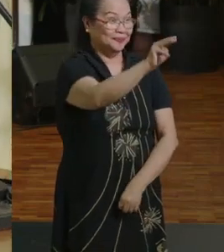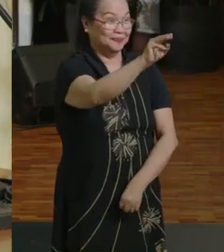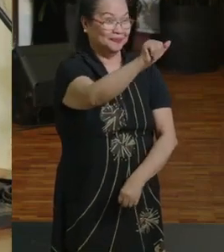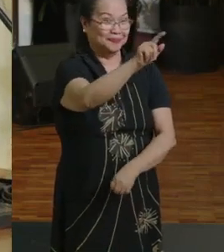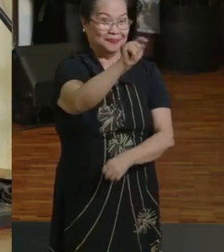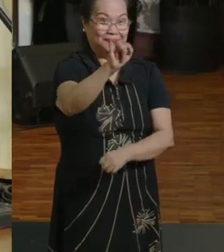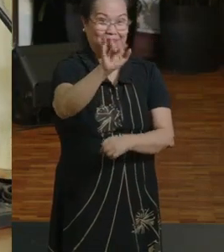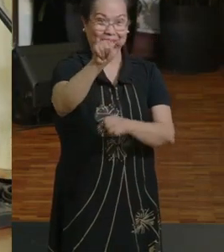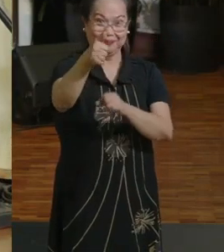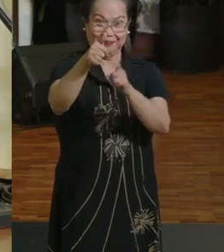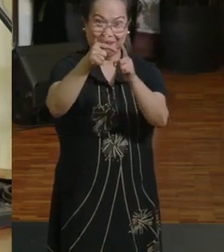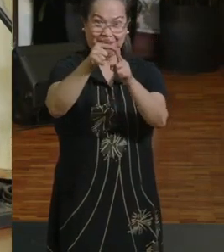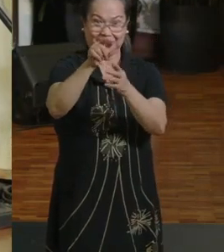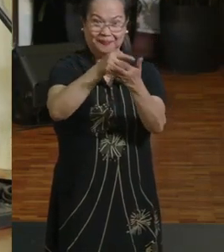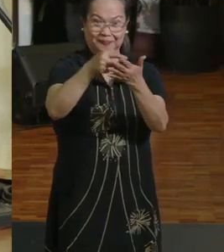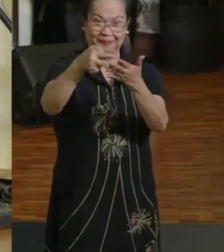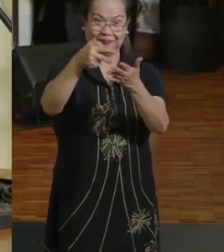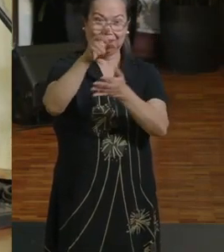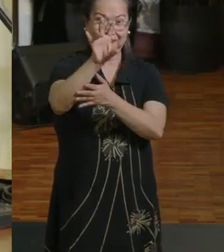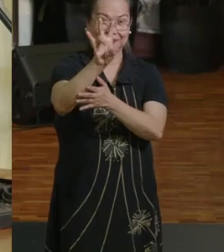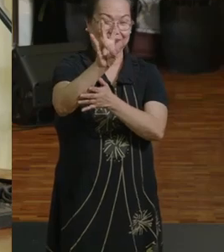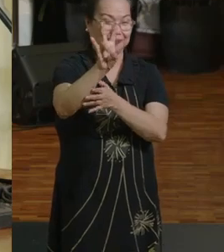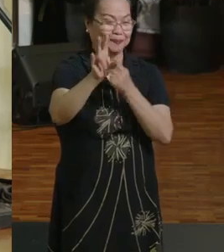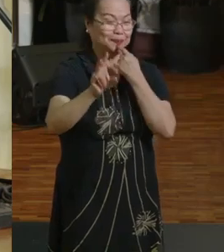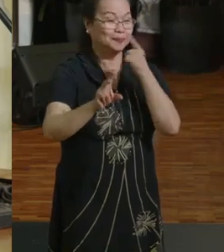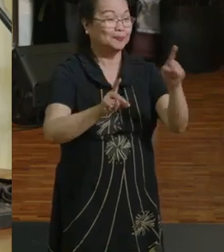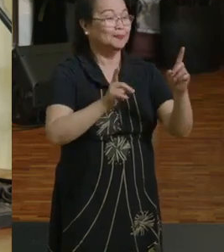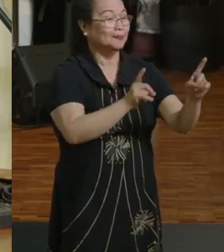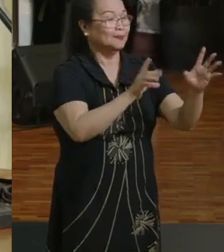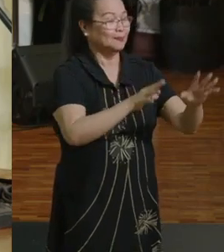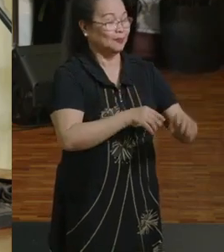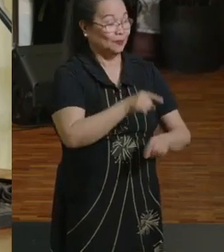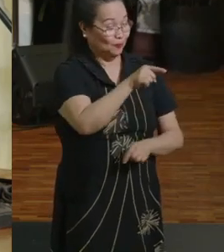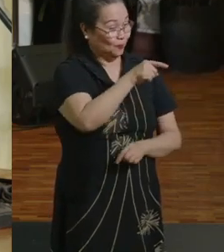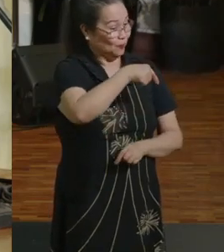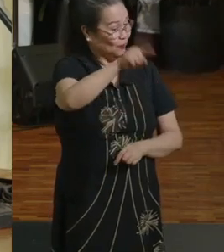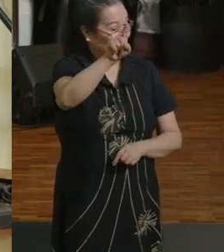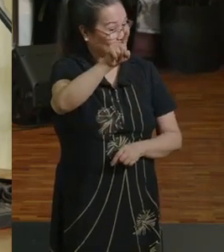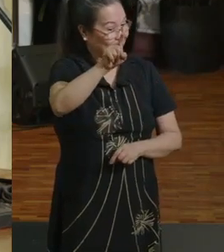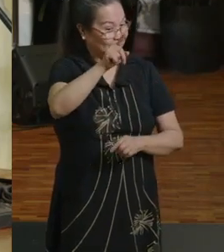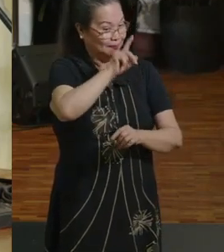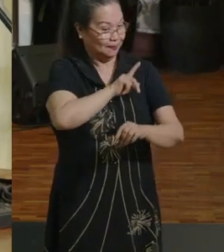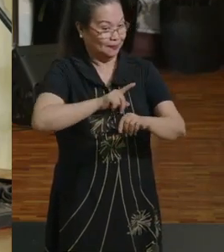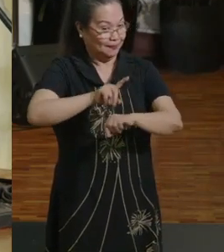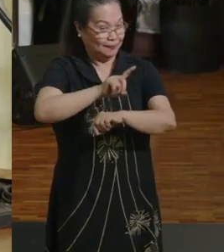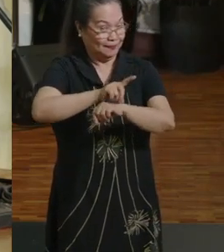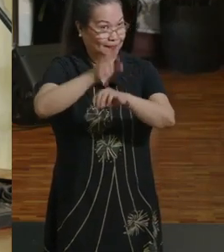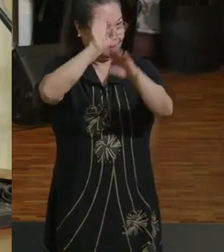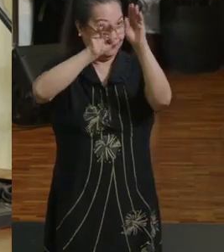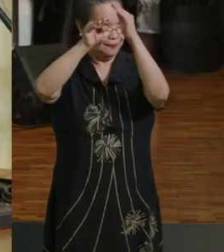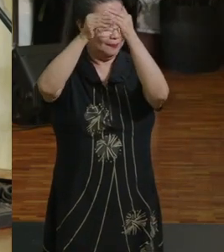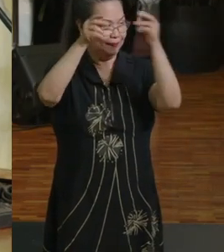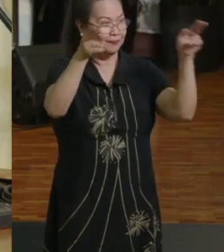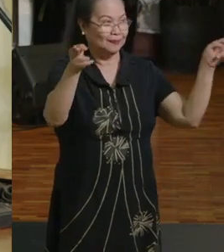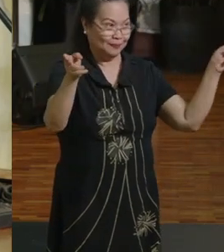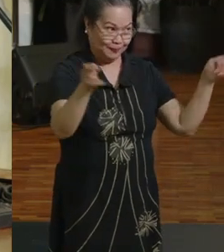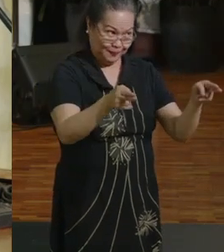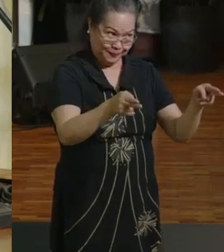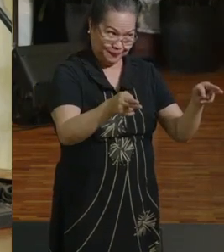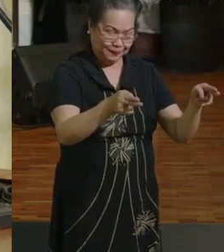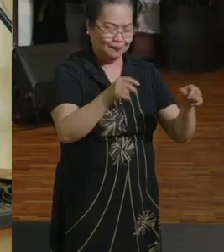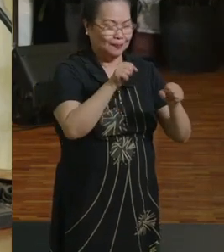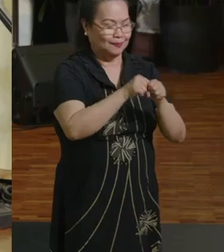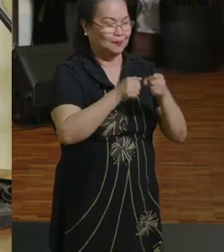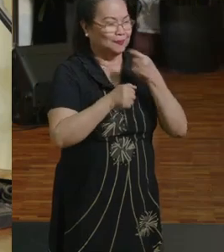10:7, inutusan niya ang kanyang mga disipulo, "As you go, saying, the kingdom of heaven is at hand." So ang